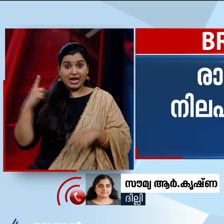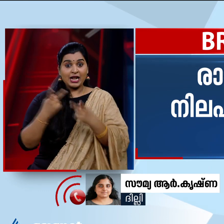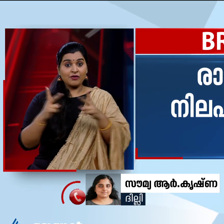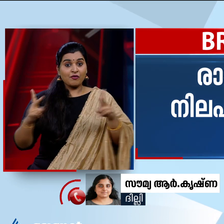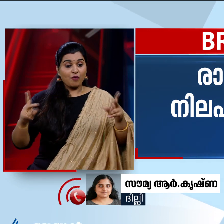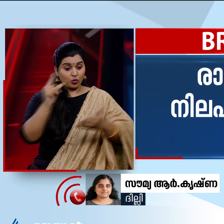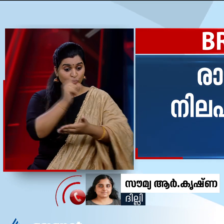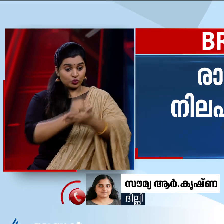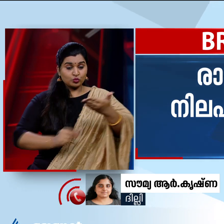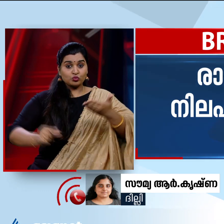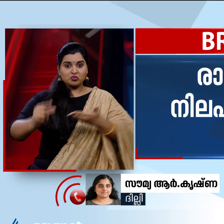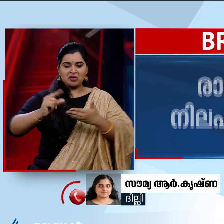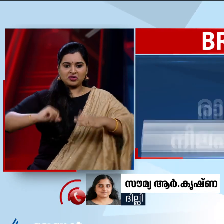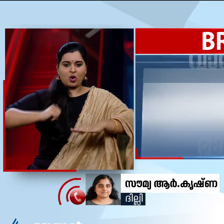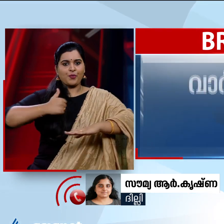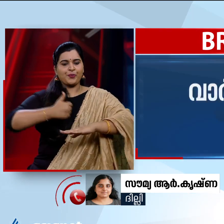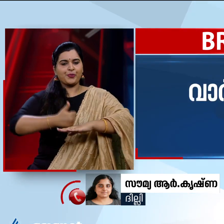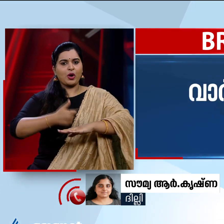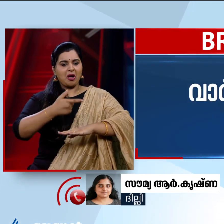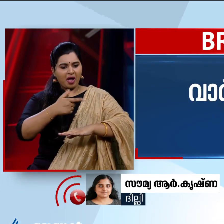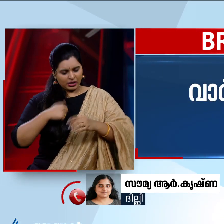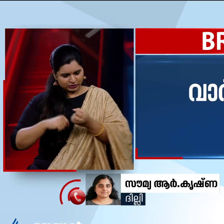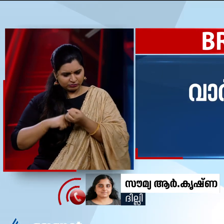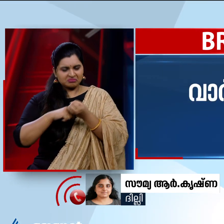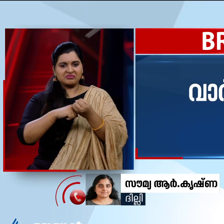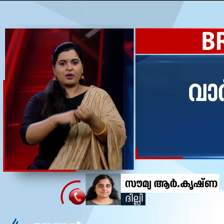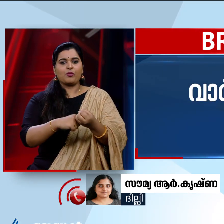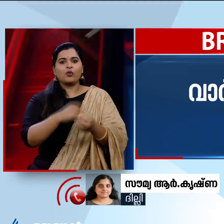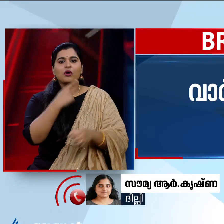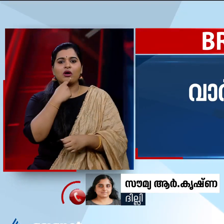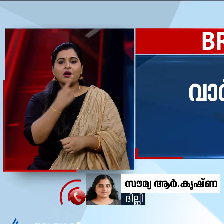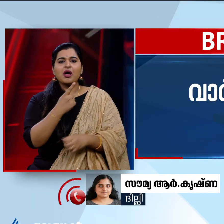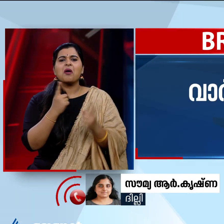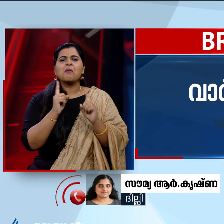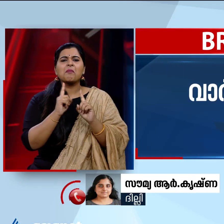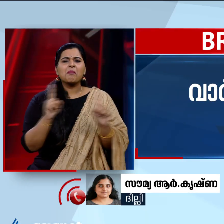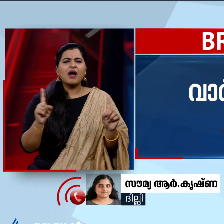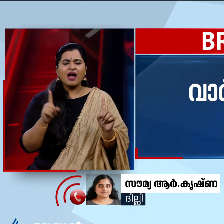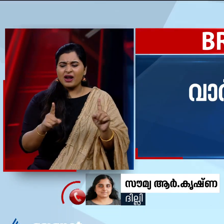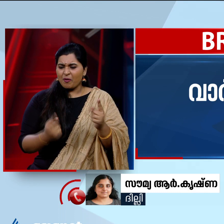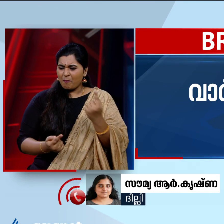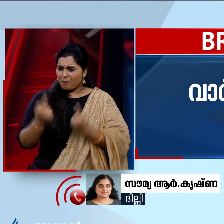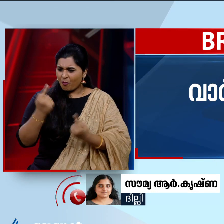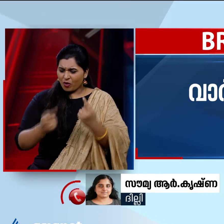നേതാക്കൾ ഇവരുടെ സമരത്തിന് പിന്തുണ അറിയിച്ചുകൊണ്ട് വന്നു. എന്നാൽ രാഷ്ട്രീയമായ ഒരു തരത്തിലുള്ള